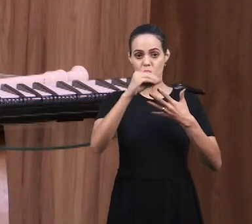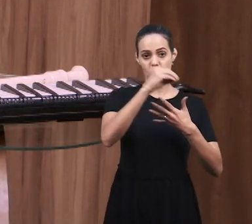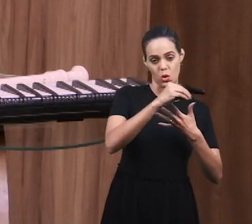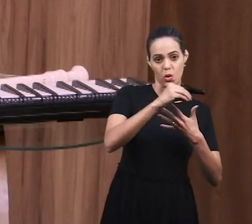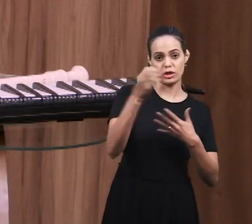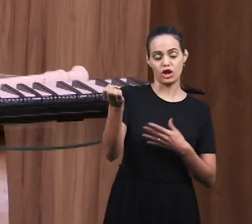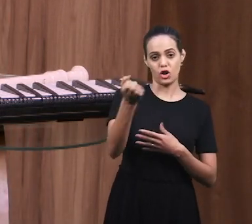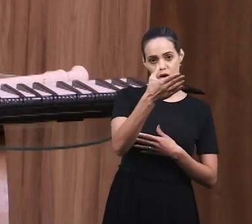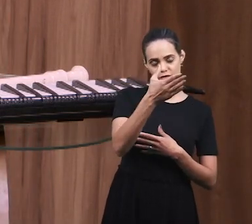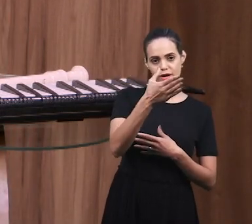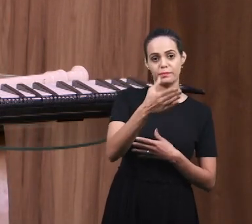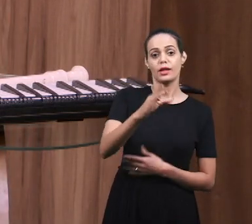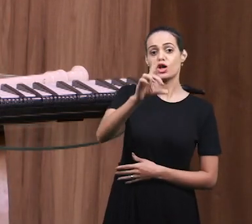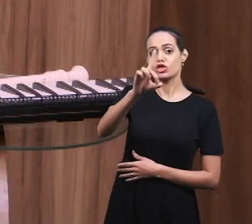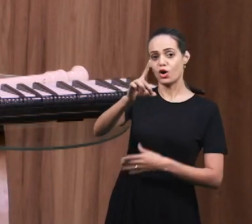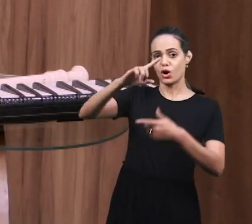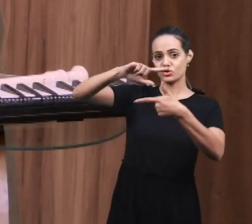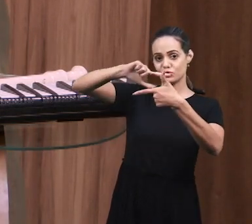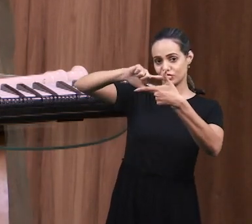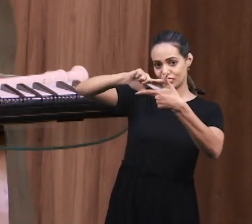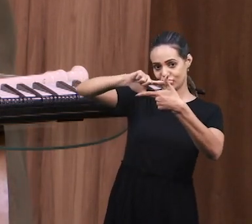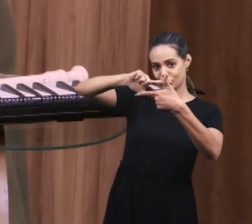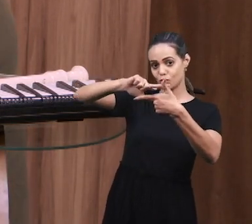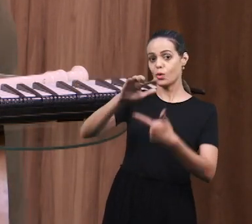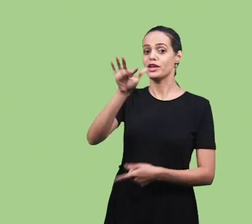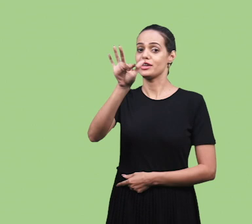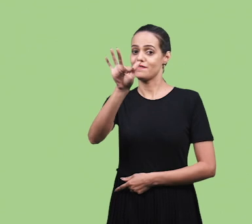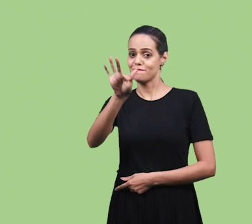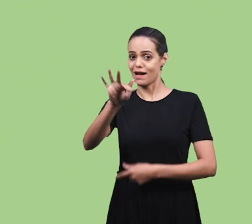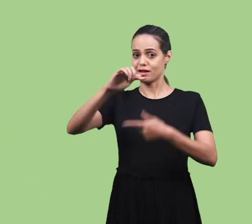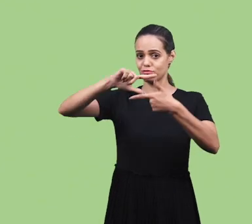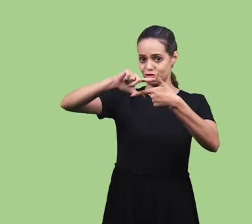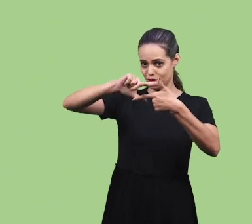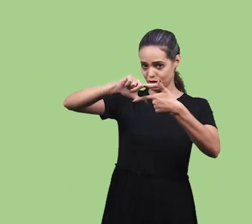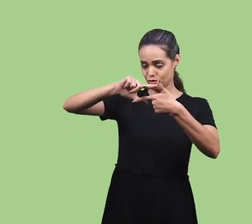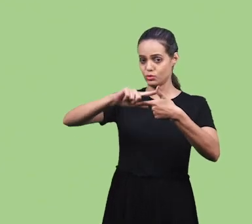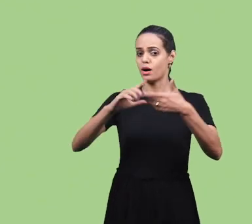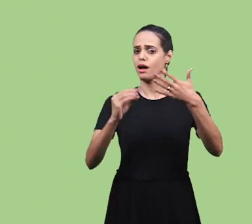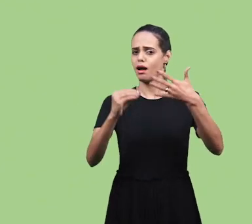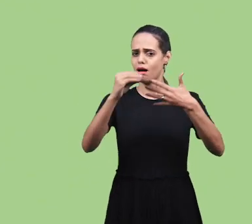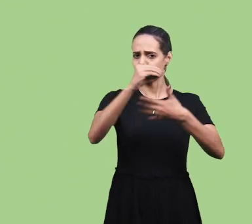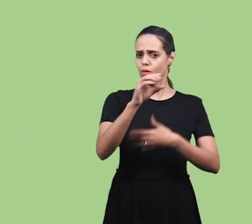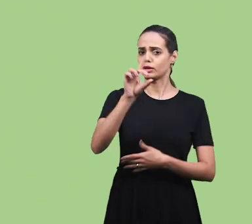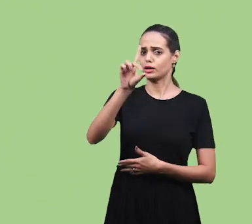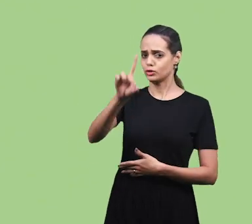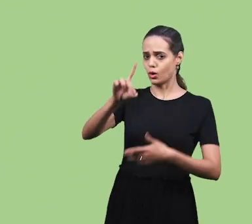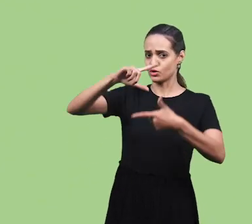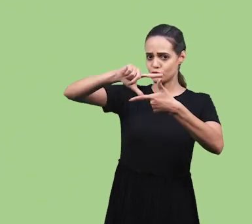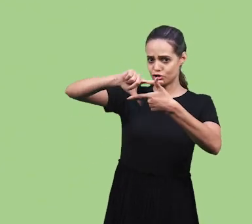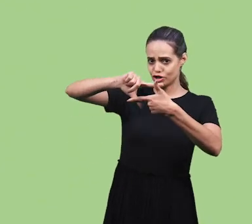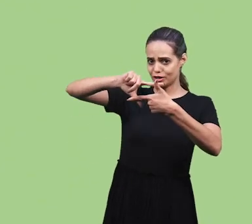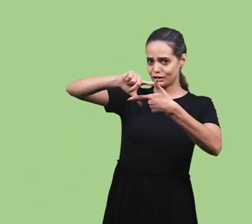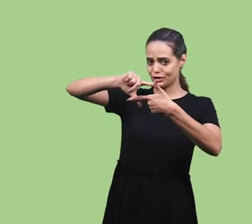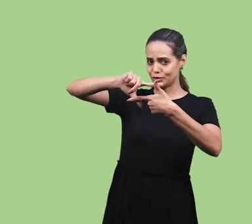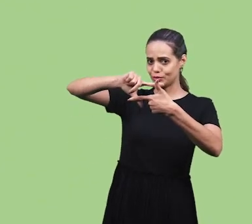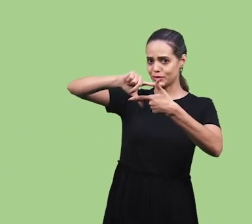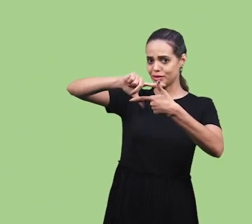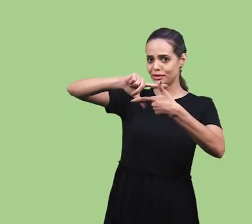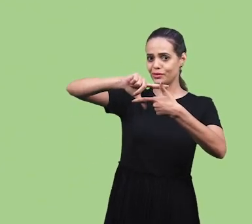nouvelles, Do dièse et Fa dièse. Nous allons voir la note Do dièse. Nous